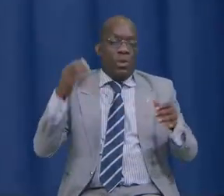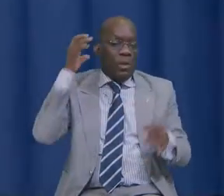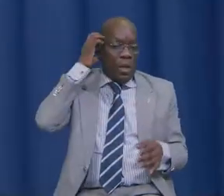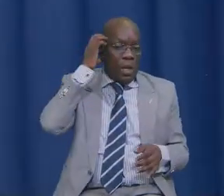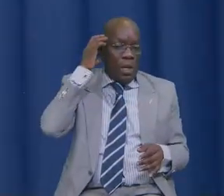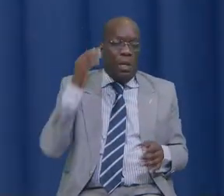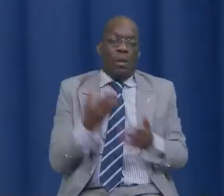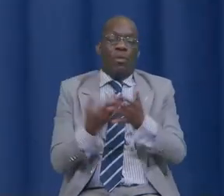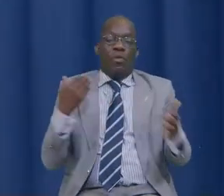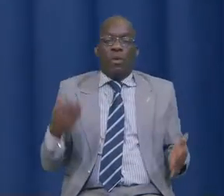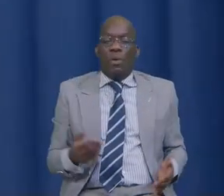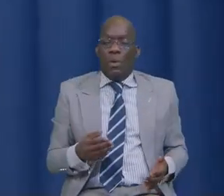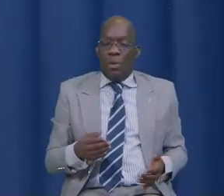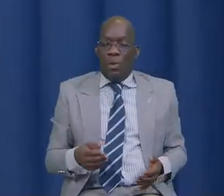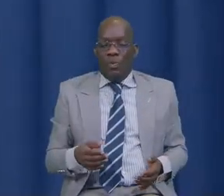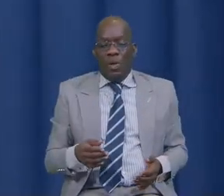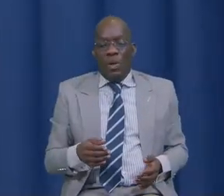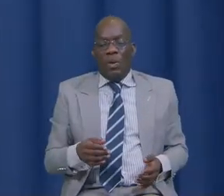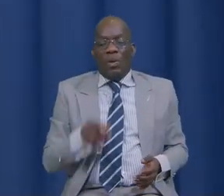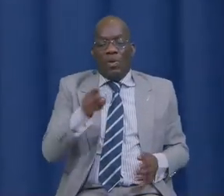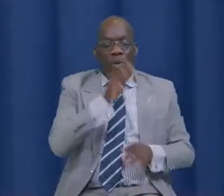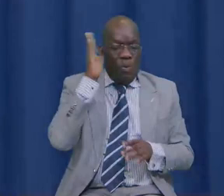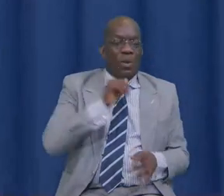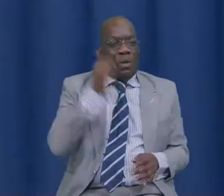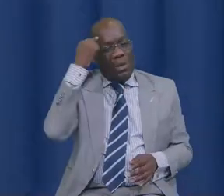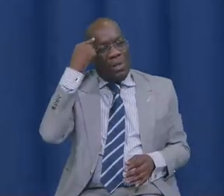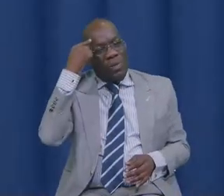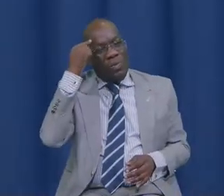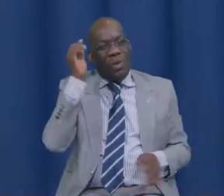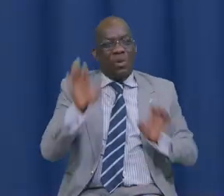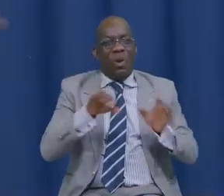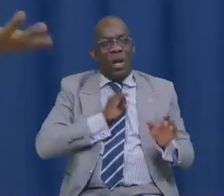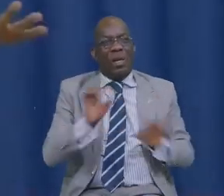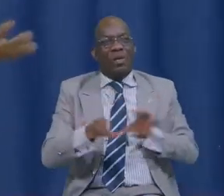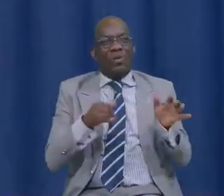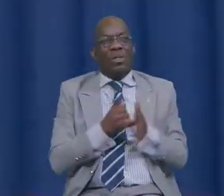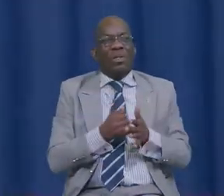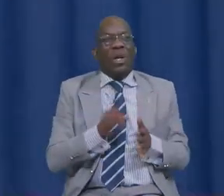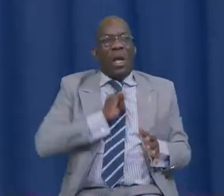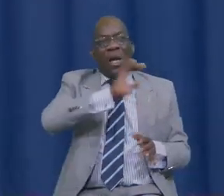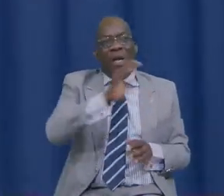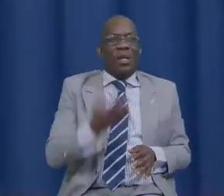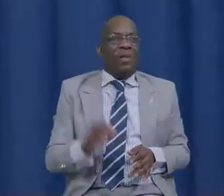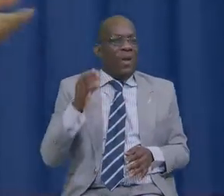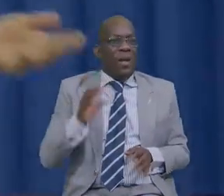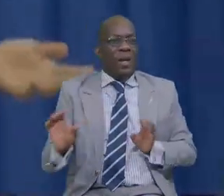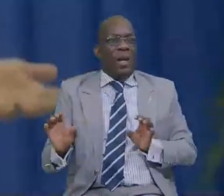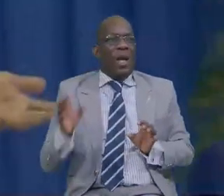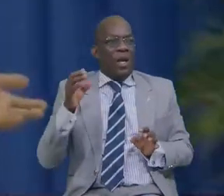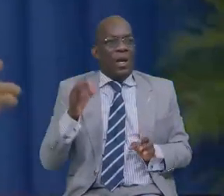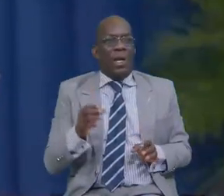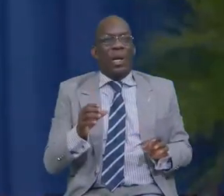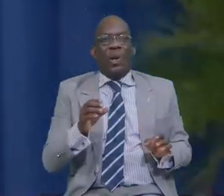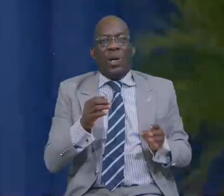n'avais pas entendu avant, tu ne vas pas dire, ah, est-ce que je peux faire ça? Je n'ai jamais entendu quelque chose de pareil. Ah, je